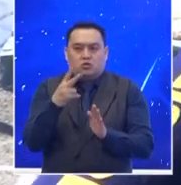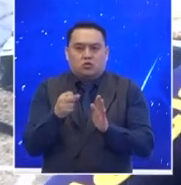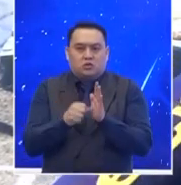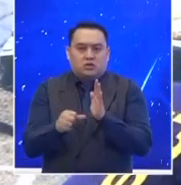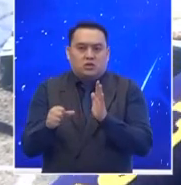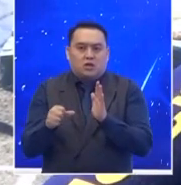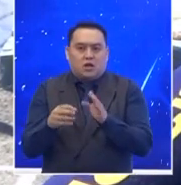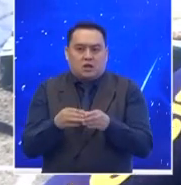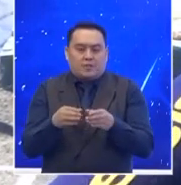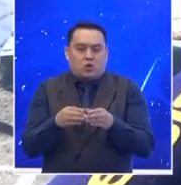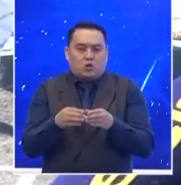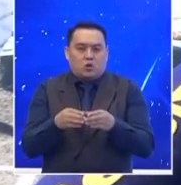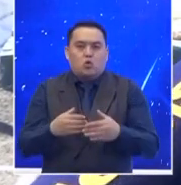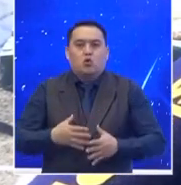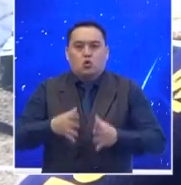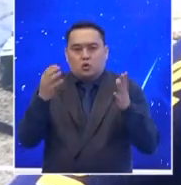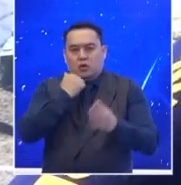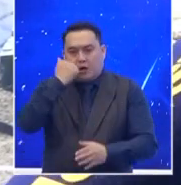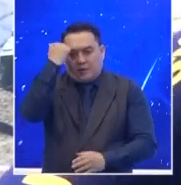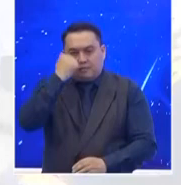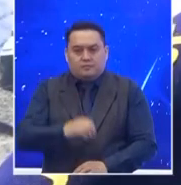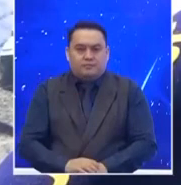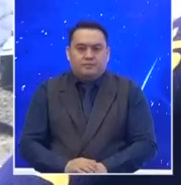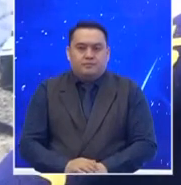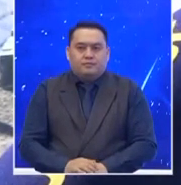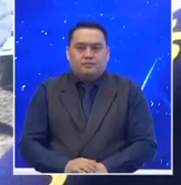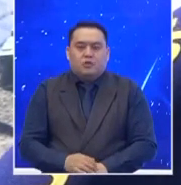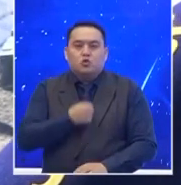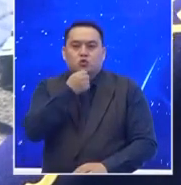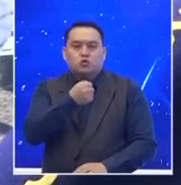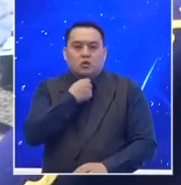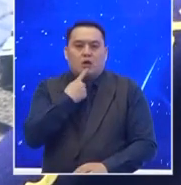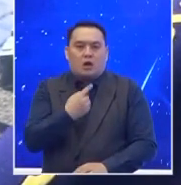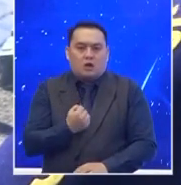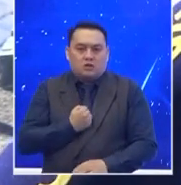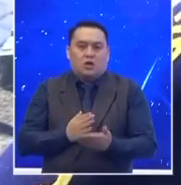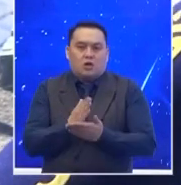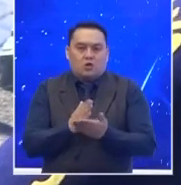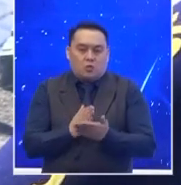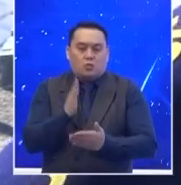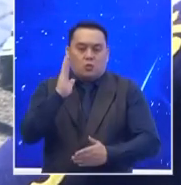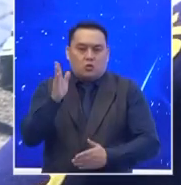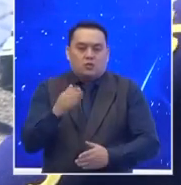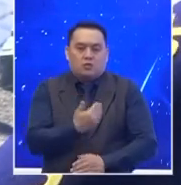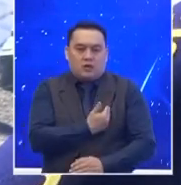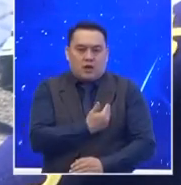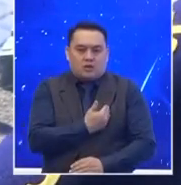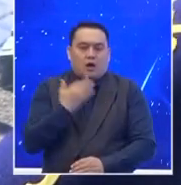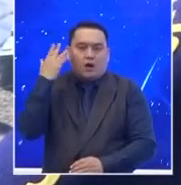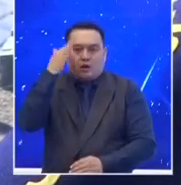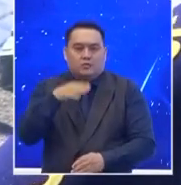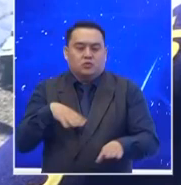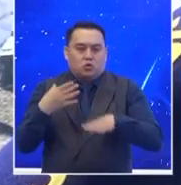48-386 әскери бөлімге үлкен рахметімізді айтамыз. Өскенде әскери қызметкер болғым келеді. Мен сол